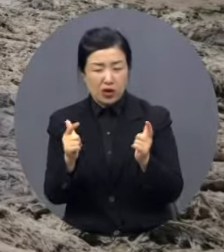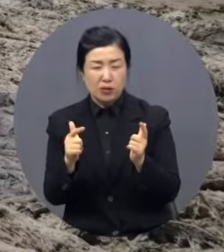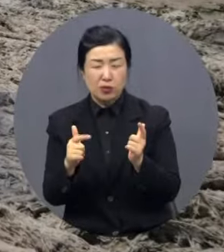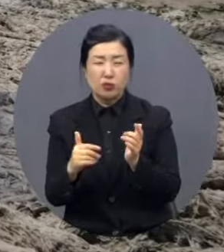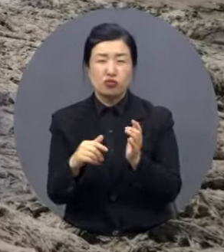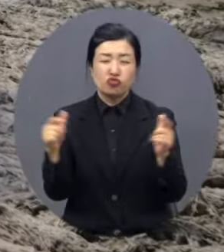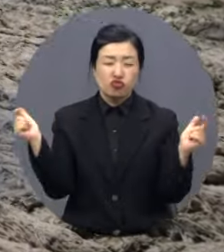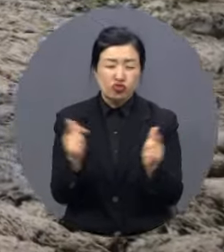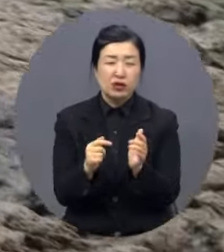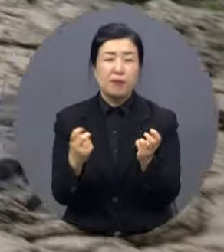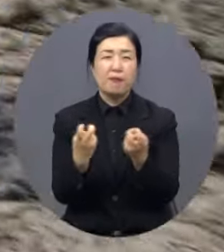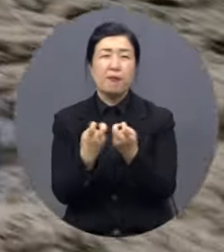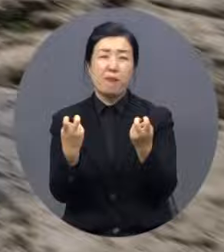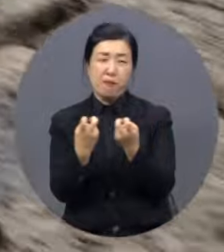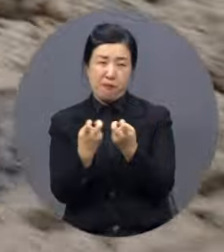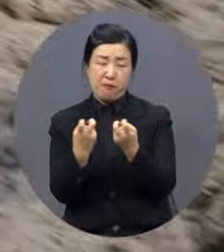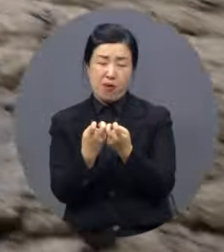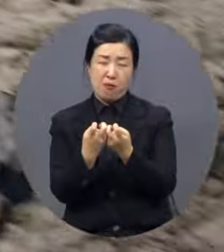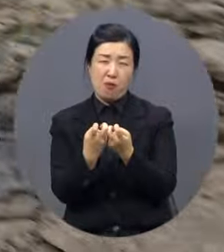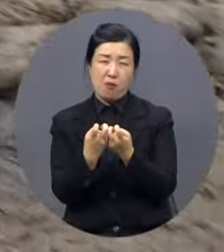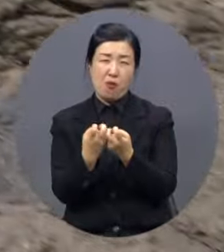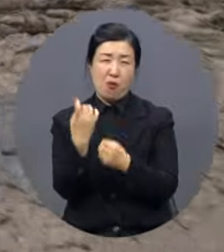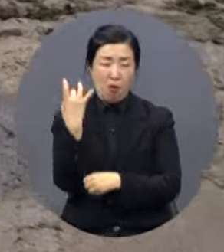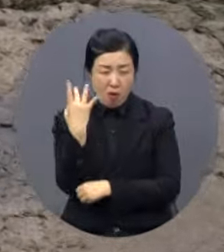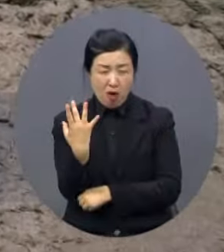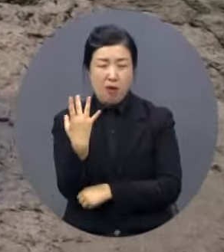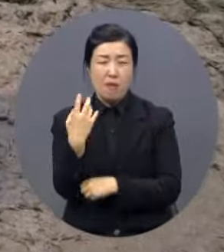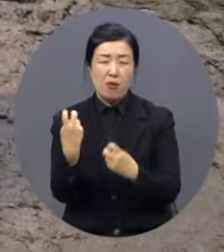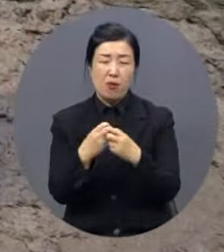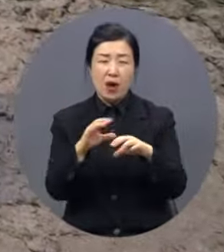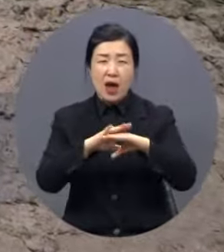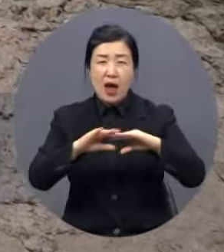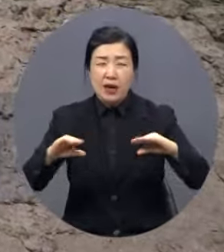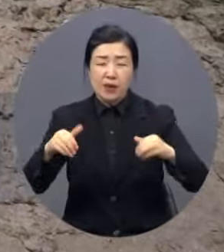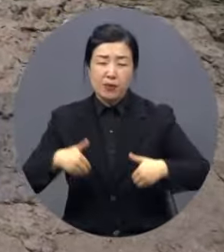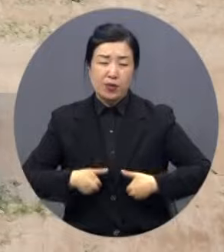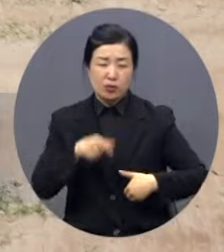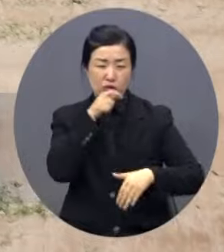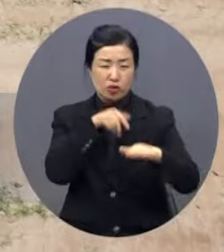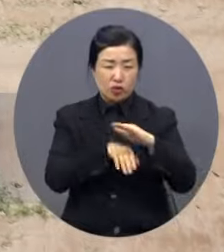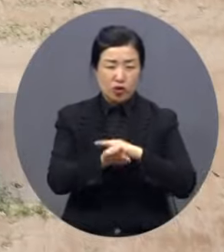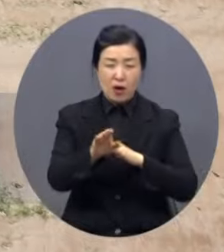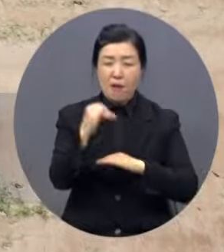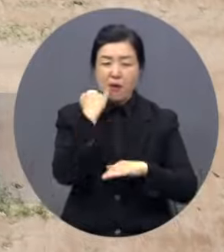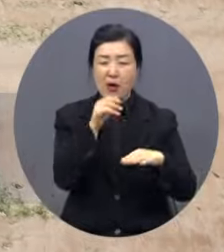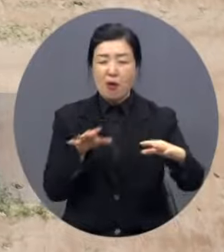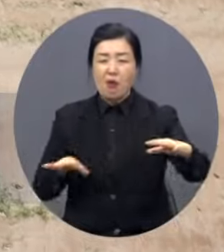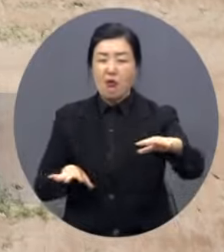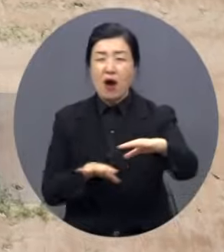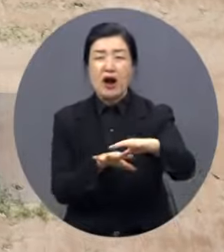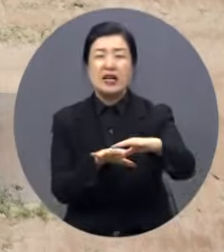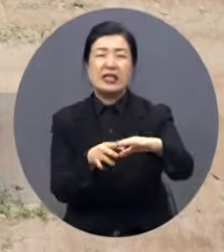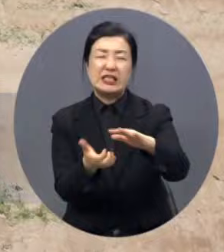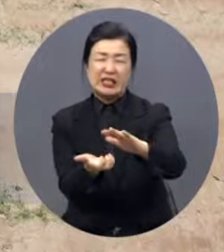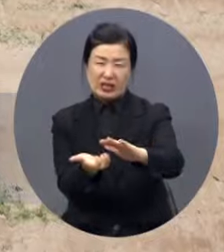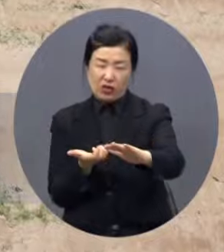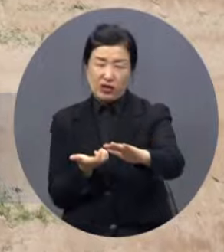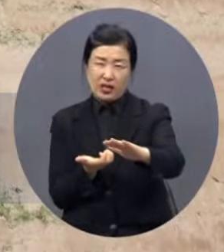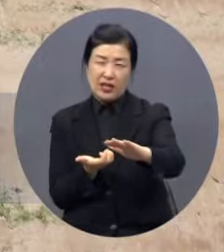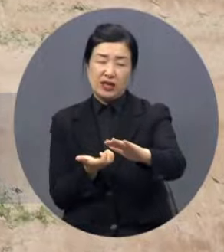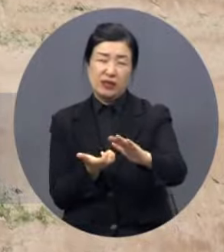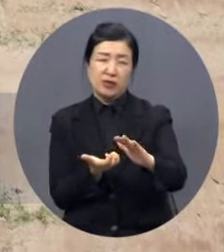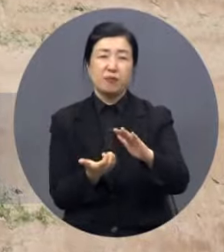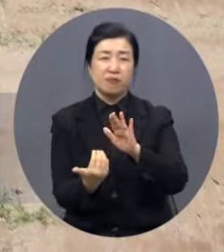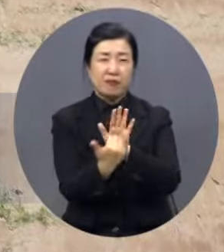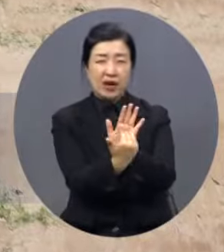줄이는 어떤 정책적인 제한이 하나 있을 수 있고 지하수 빠지 나가기 전에 어 영양 자체를 제거하는 그런